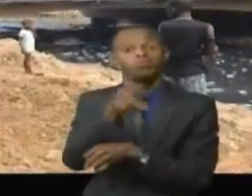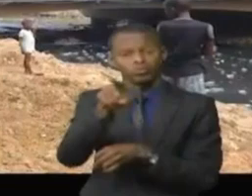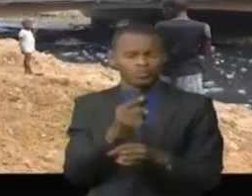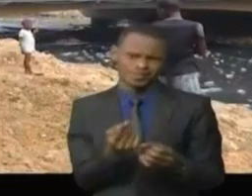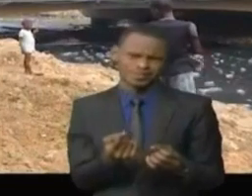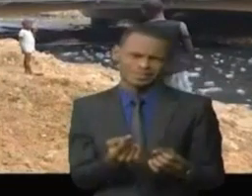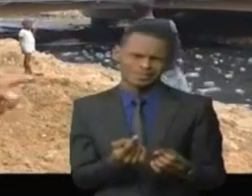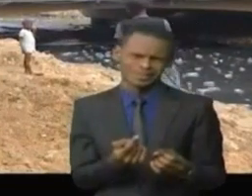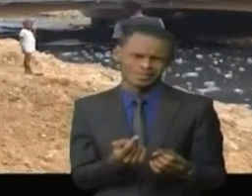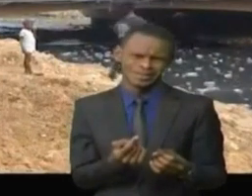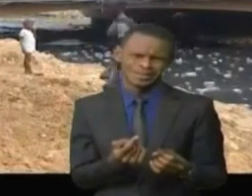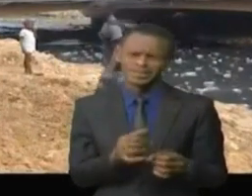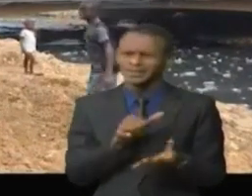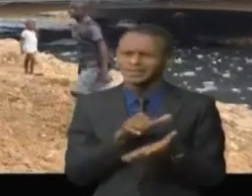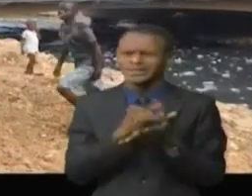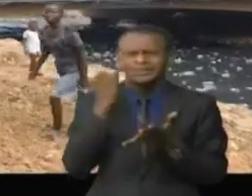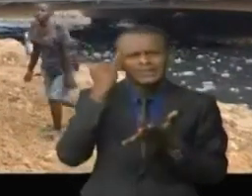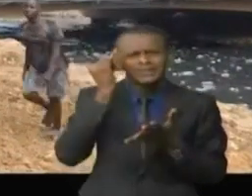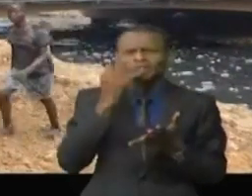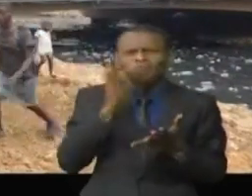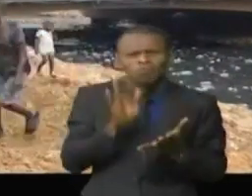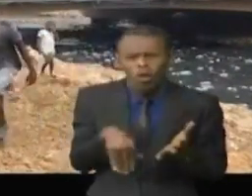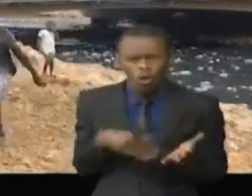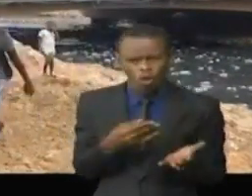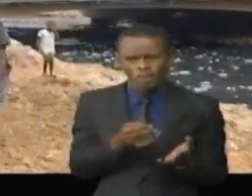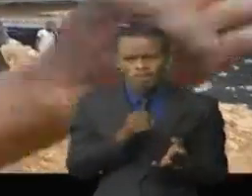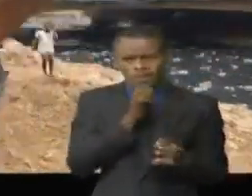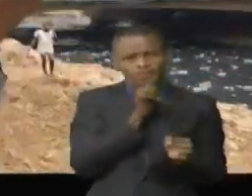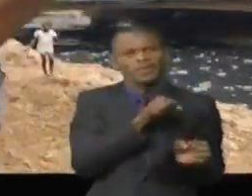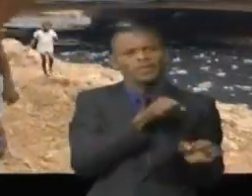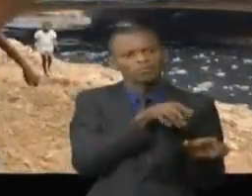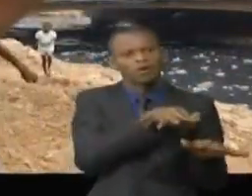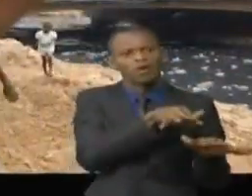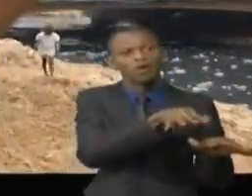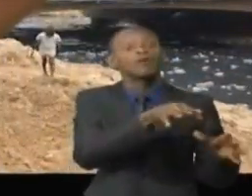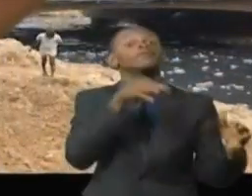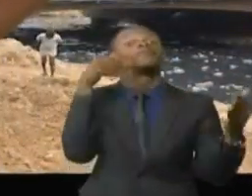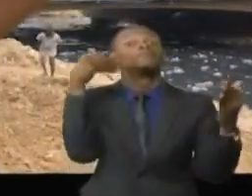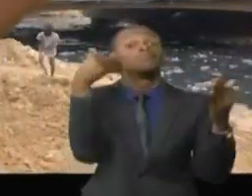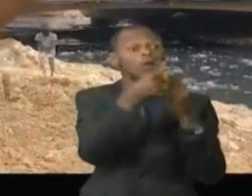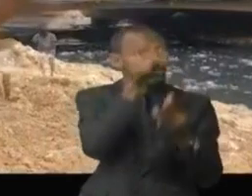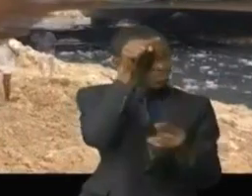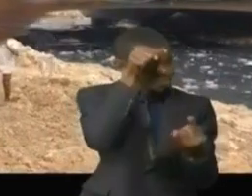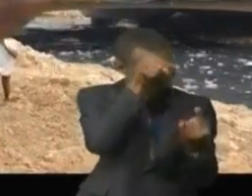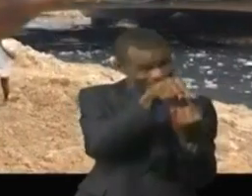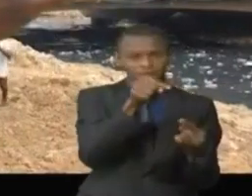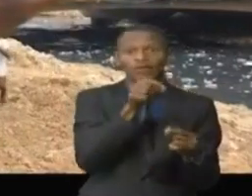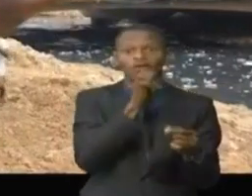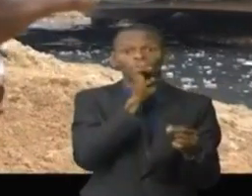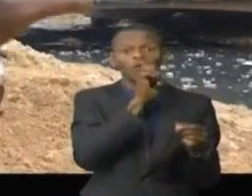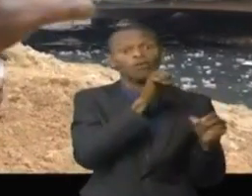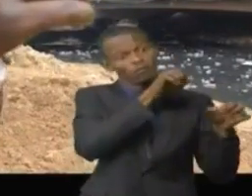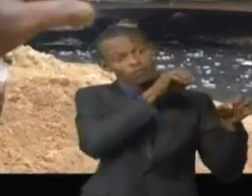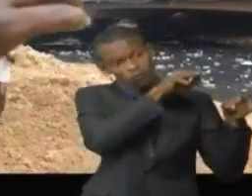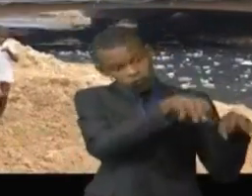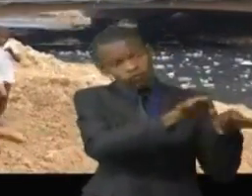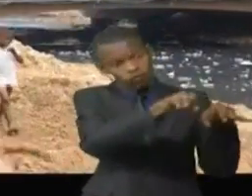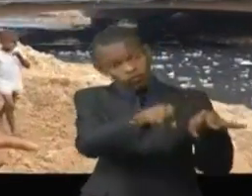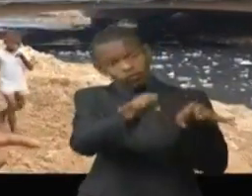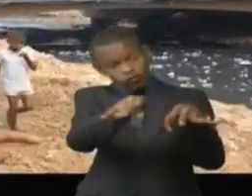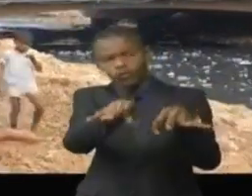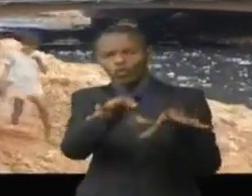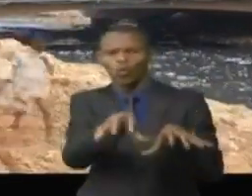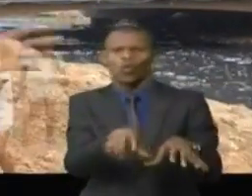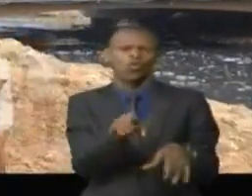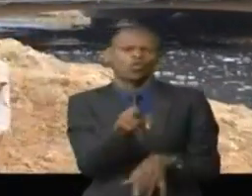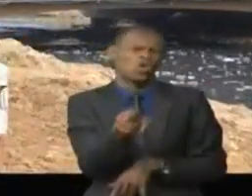la rivière, au lieu de descendre vers Kinsuka, hein, la rivière monte vers là d'où vient le fleuve Congo. Ça veut